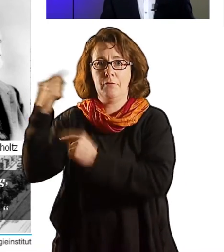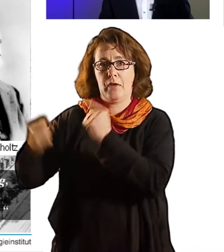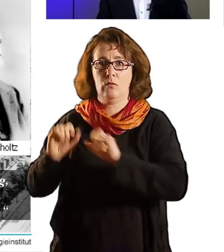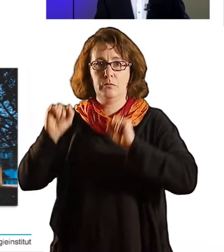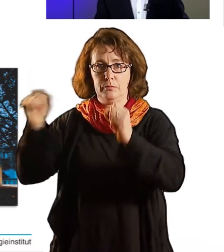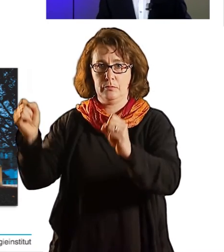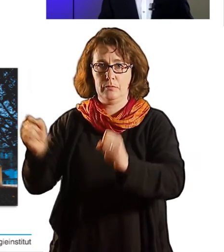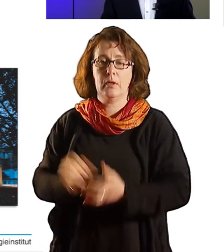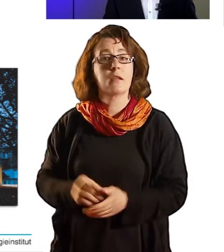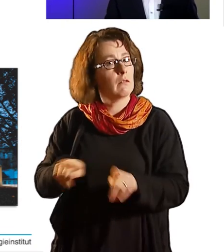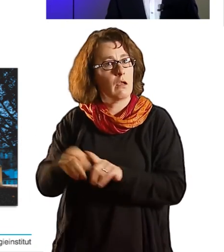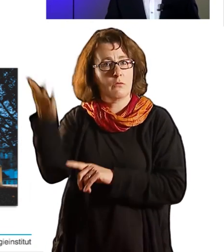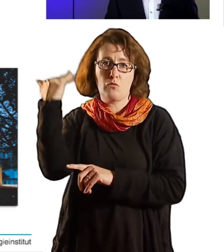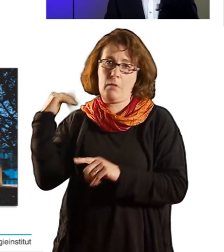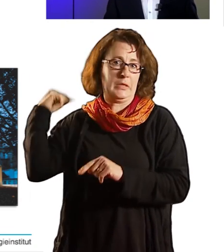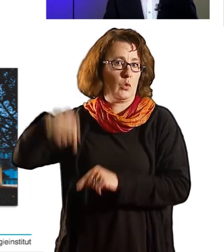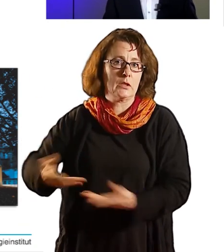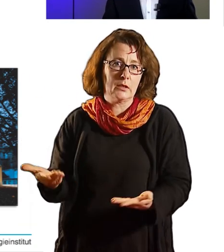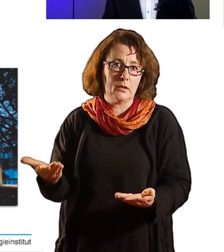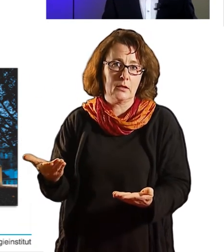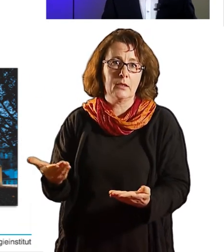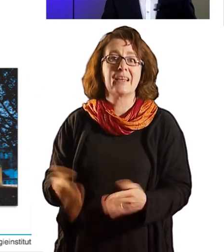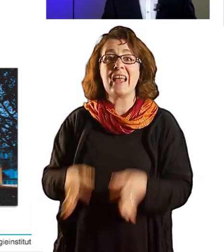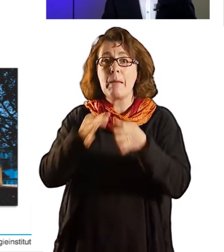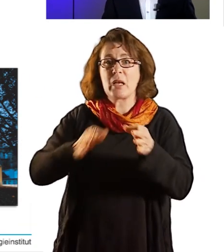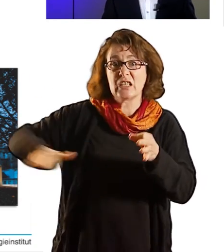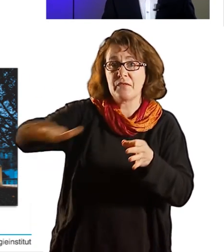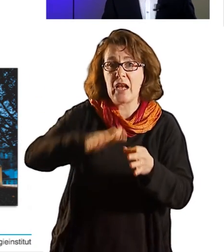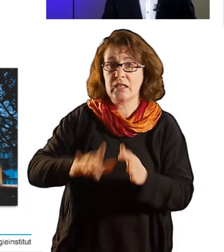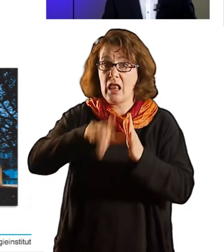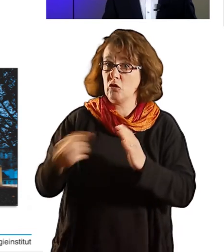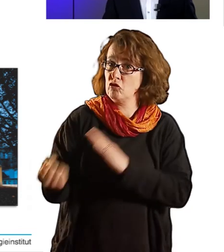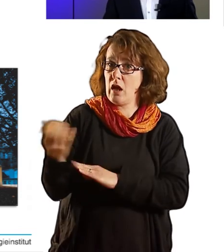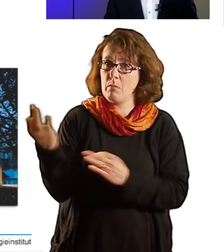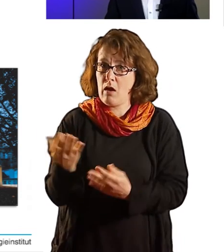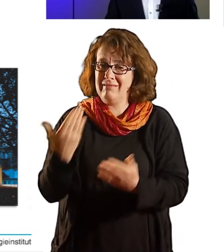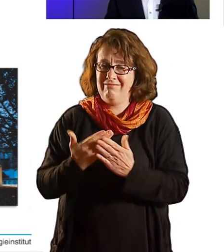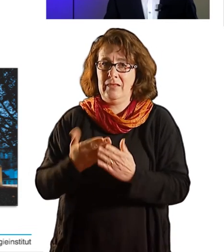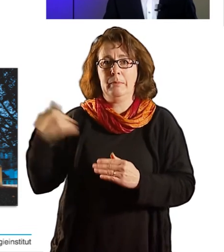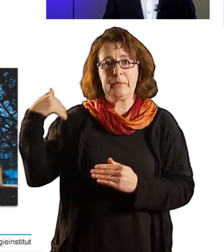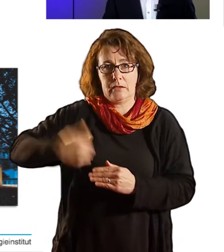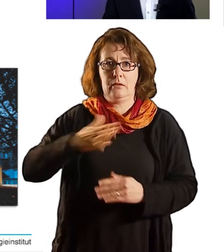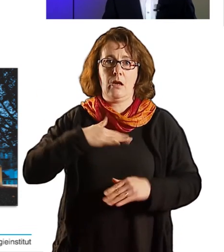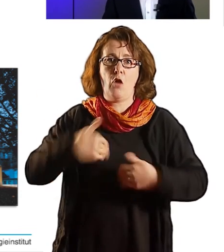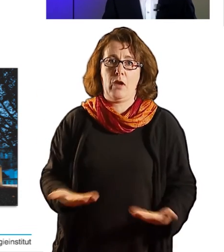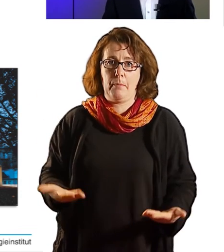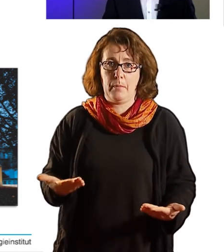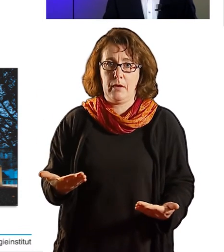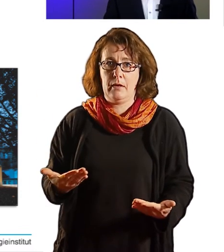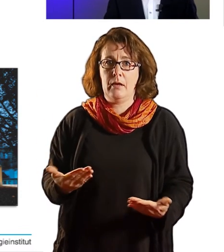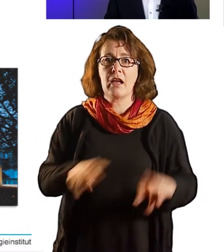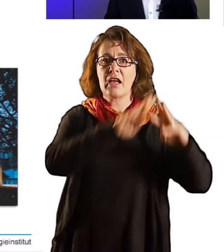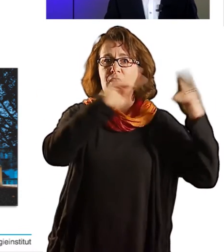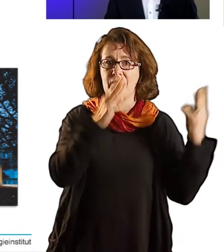zukünftig. Für ein leistungsstarkes und zuverlässiges Messwesen zu sorgen, ist auch heute die Aufgabe der PTB. Gegründet als weltweit